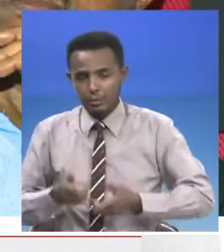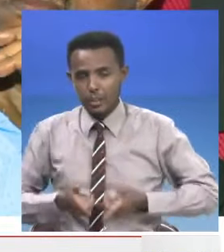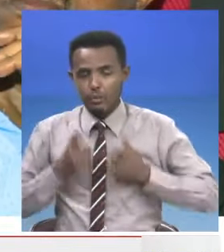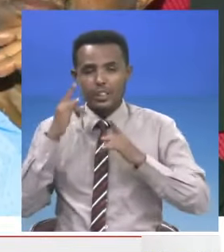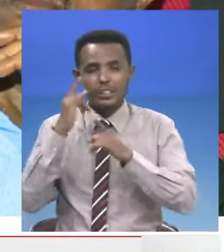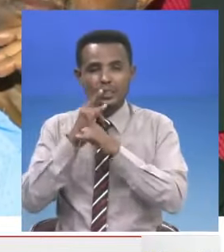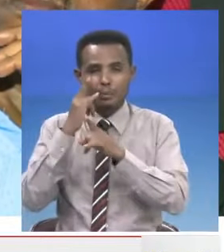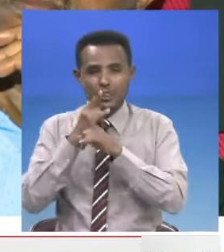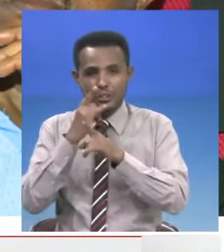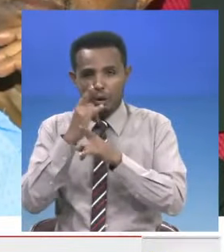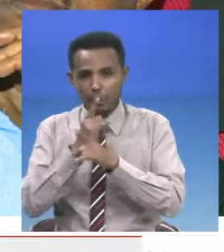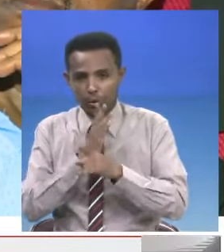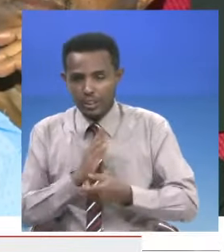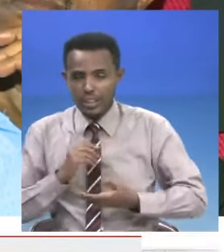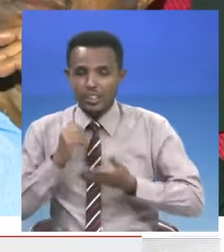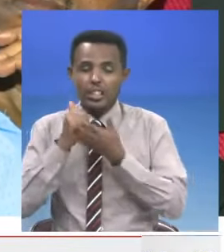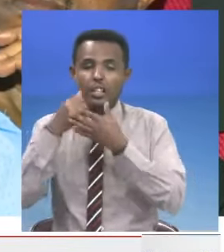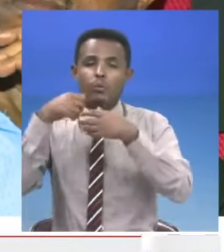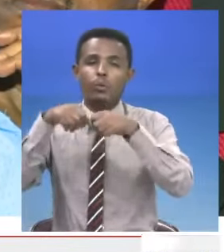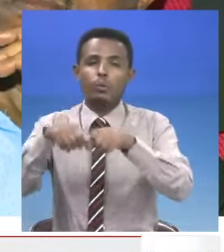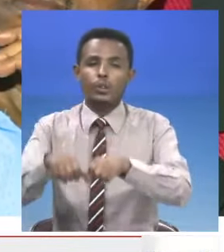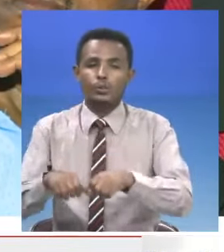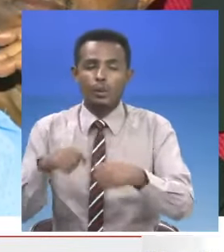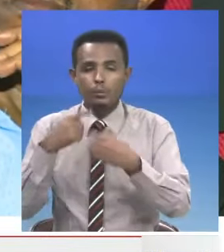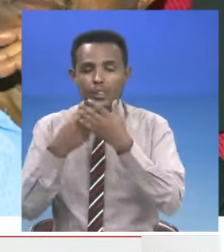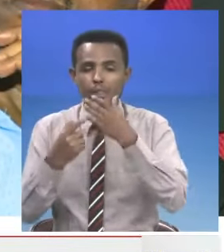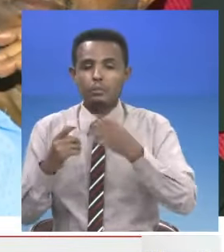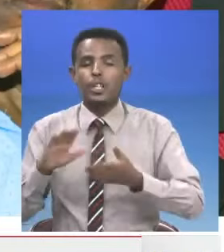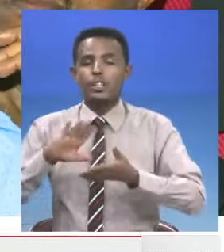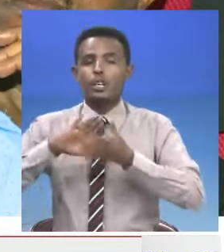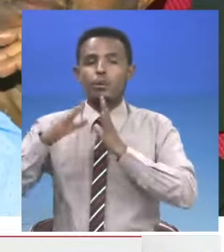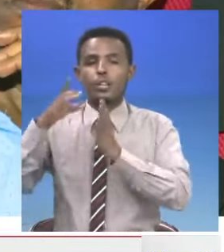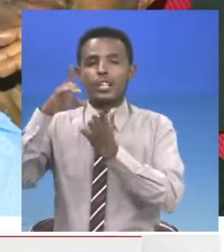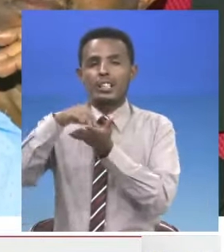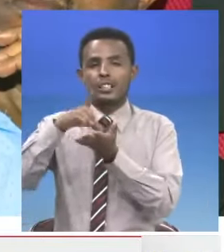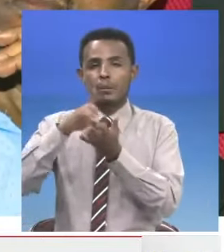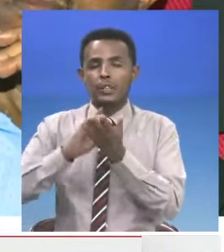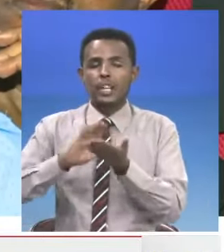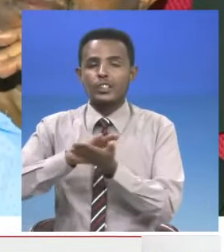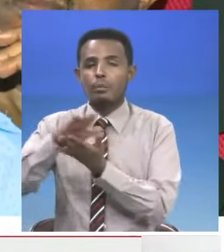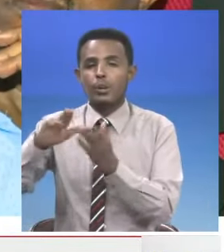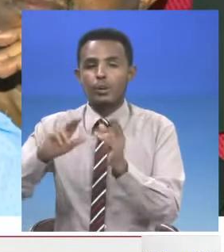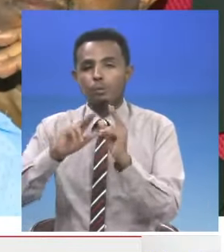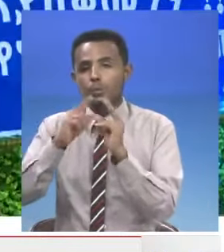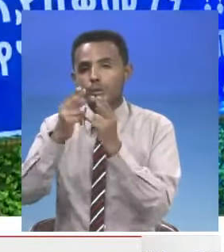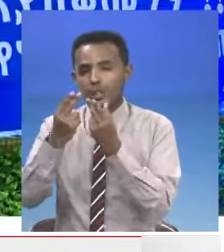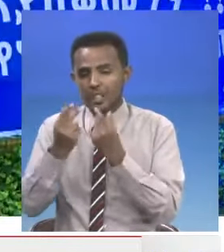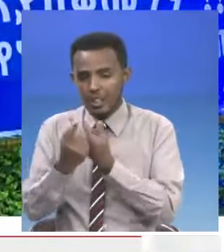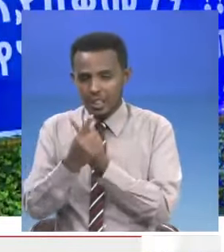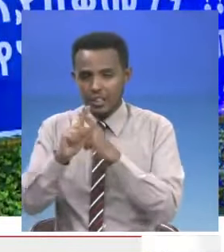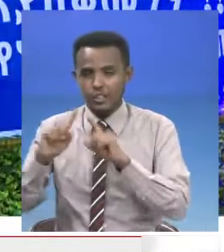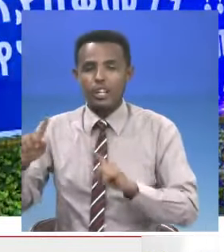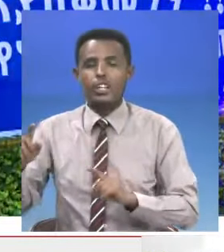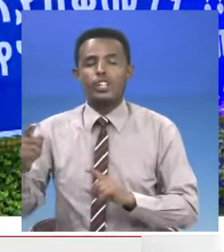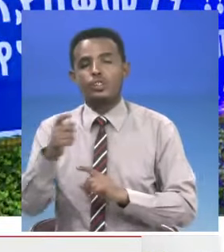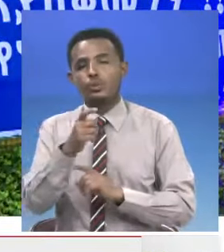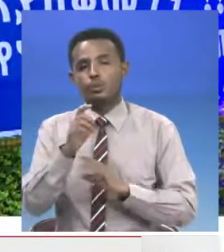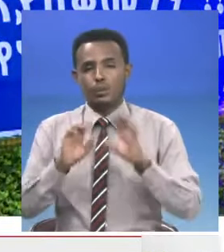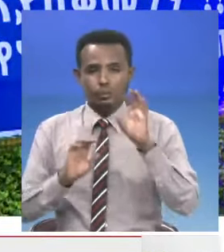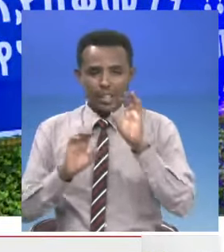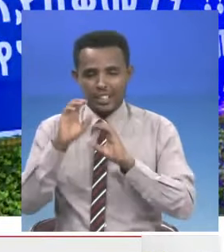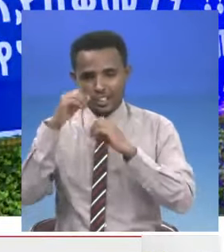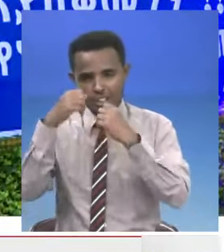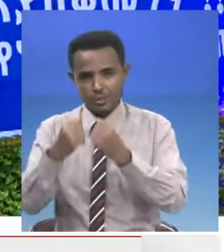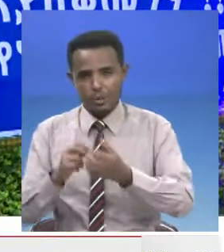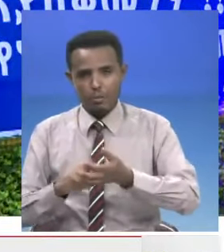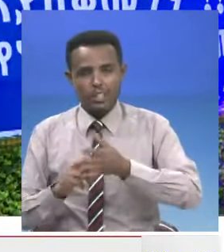ማስከበር ዘመቻውን ሲደግፉ ቆይቷል። በዚህም የጎንደር ከተማ እንግዲህ ከአሸባሪው የትግራይ ወራሪ ቡድን ስጋት ነፃ እንድትሆን ማድረግ ተችሏል